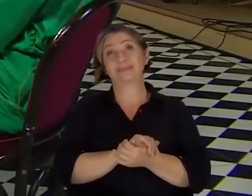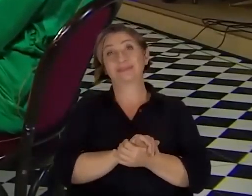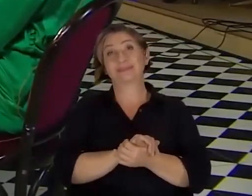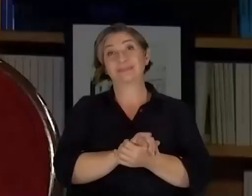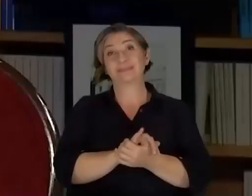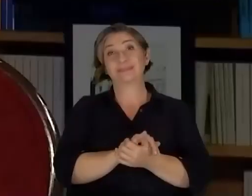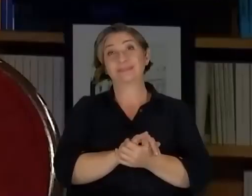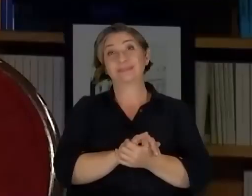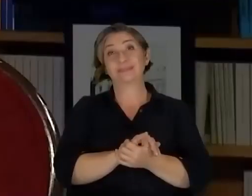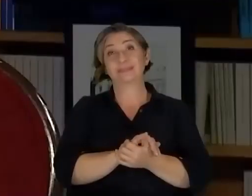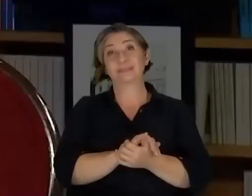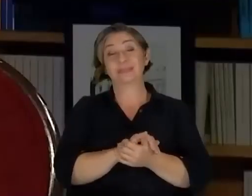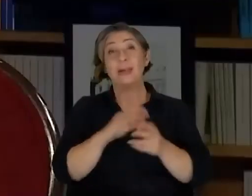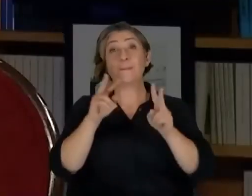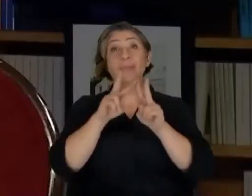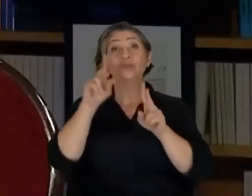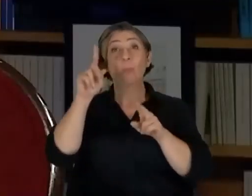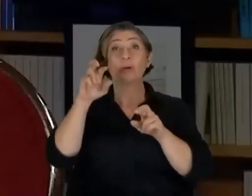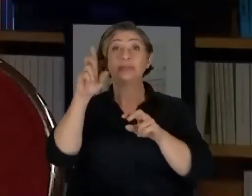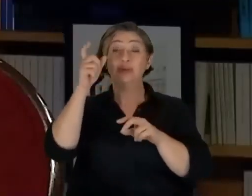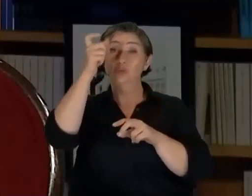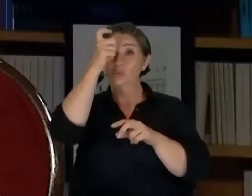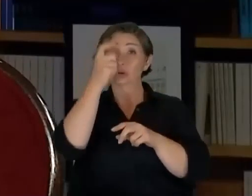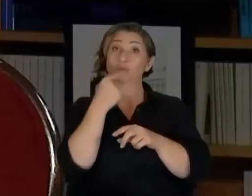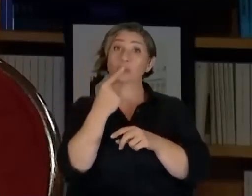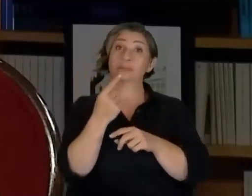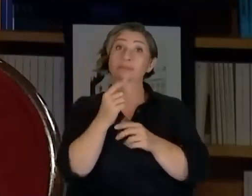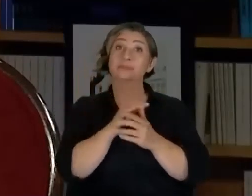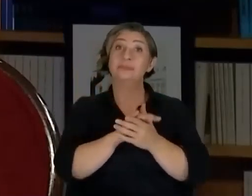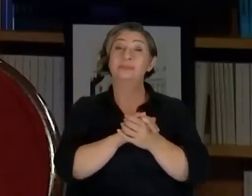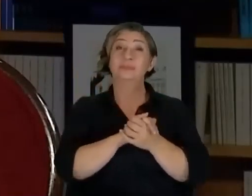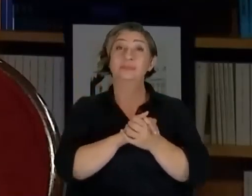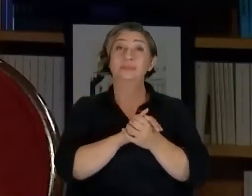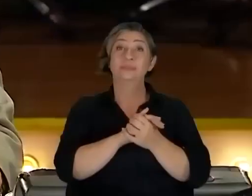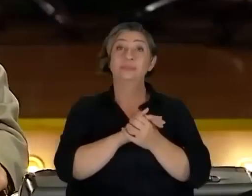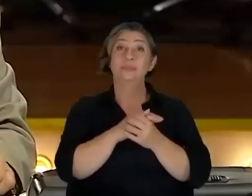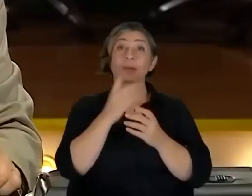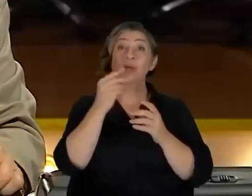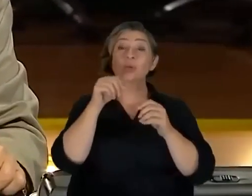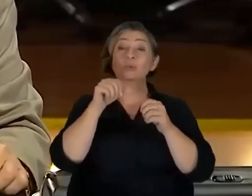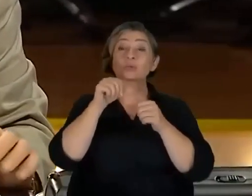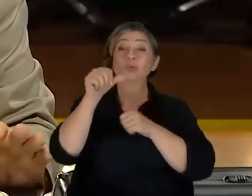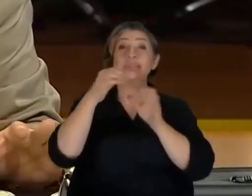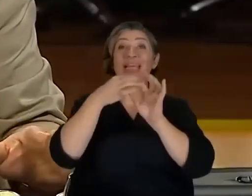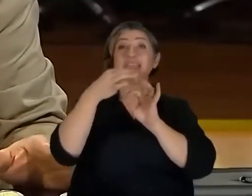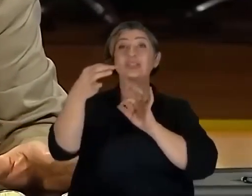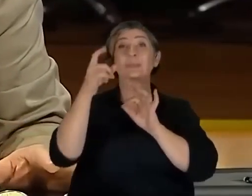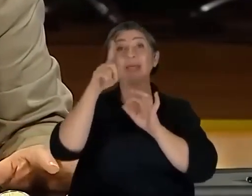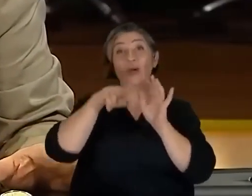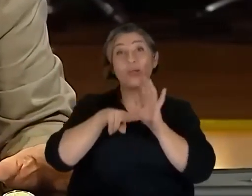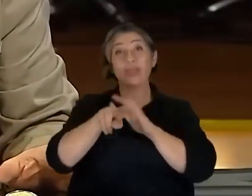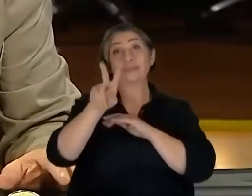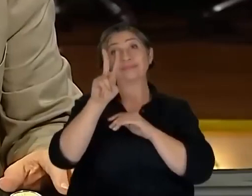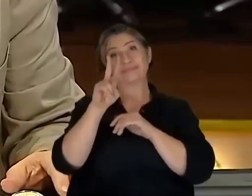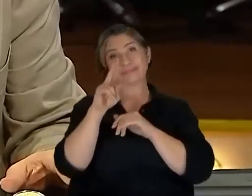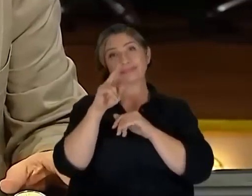mi? Türkçe. Metropolitan'da Türkçe söyledim mesela full. Bir uzun ince söyleyebilirim. Uzun belki ince, bilirler.